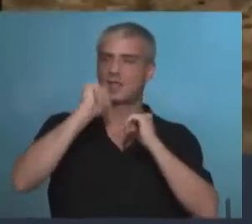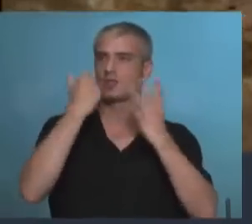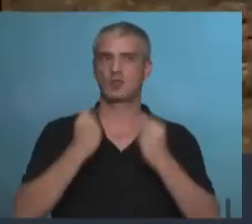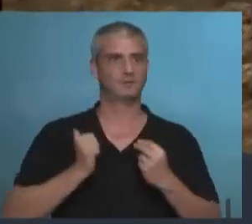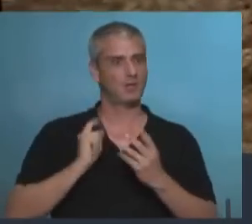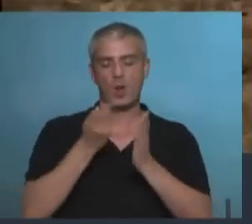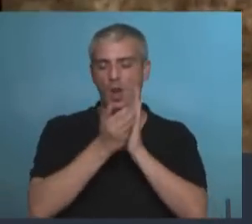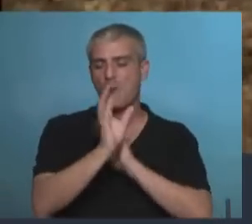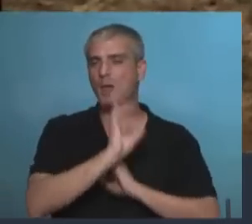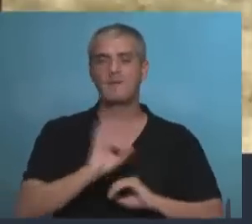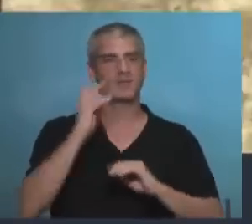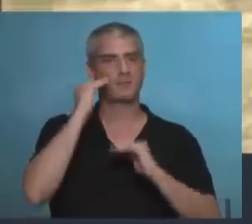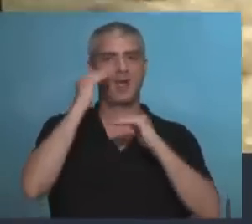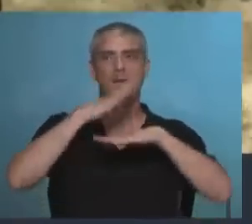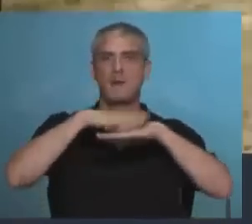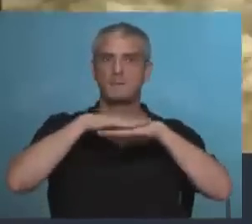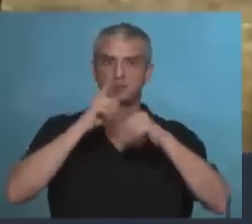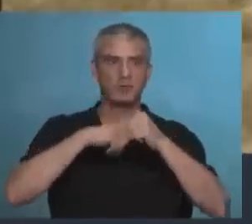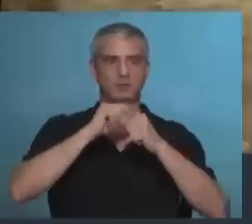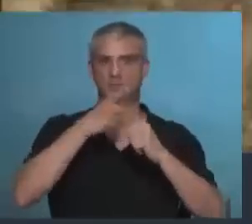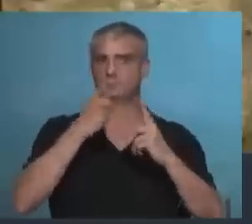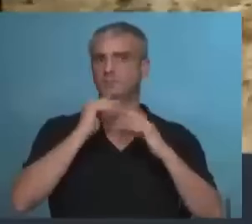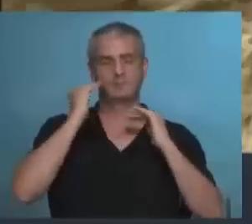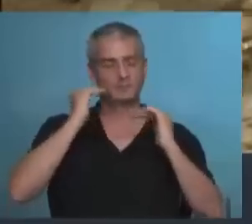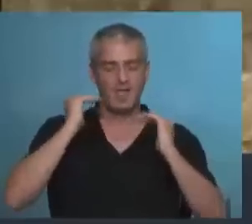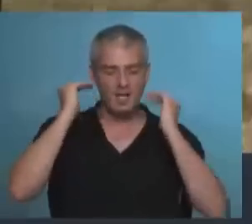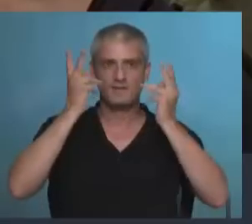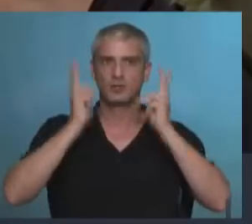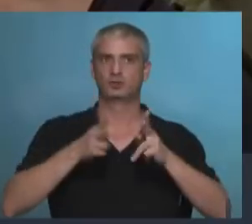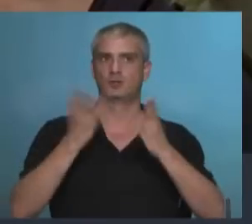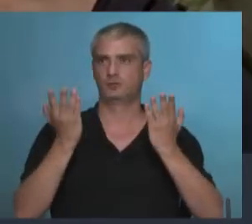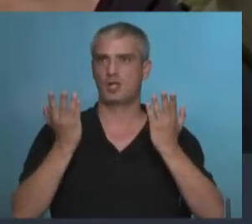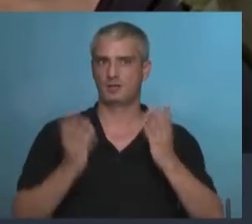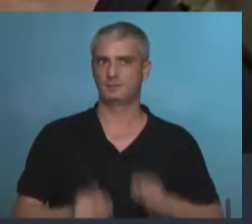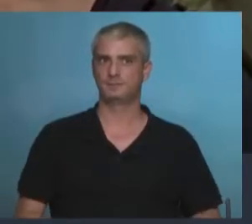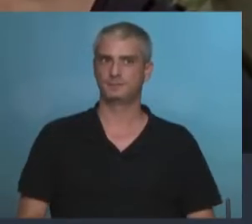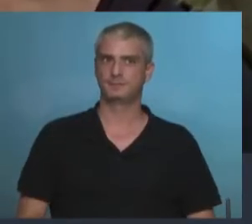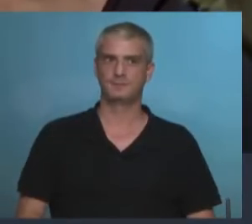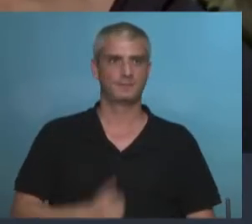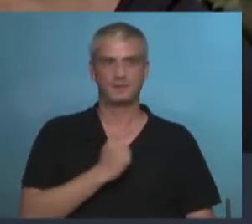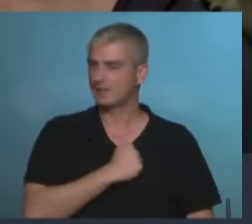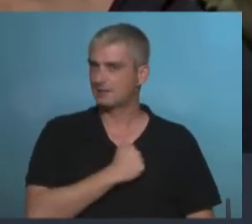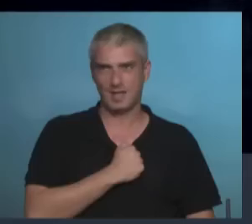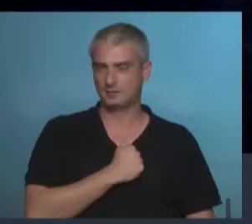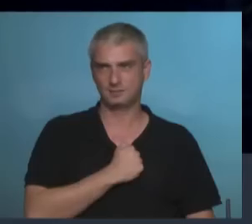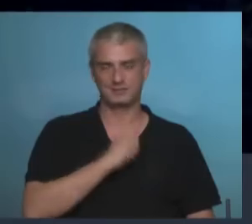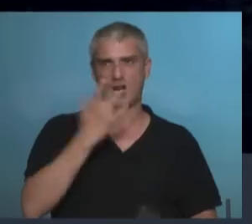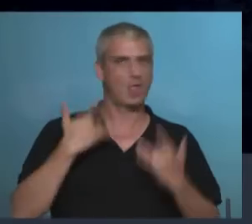לך, הרמה המקצועית תהיה כאילו הכי גבוהה שאפשר. הדת לא